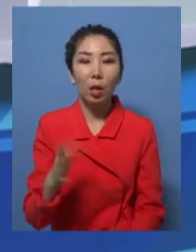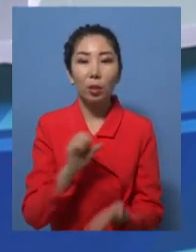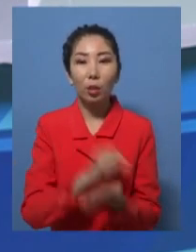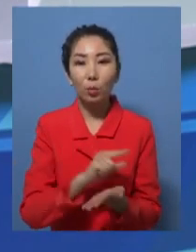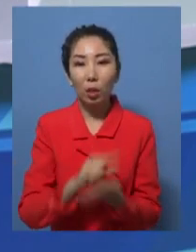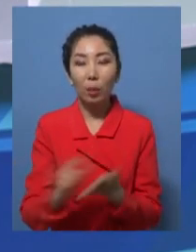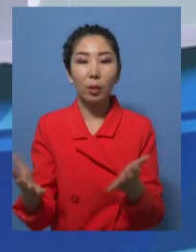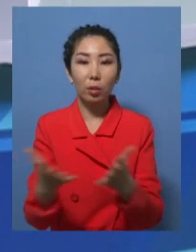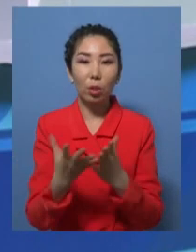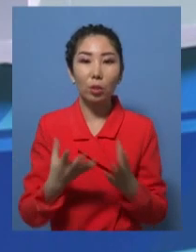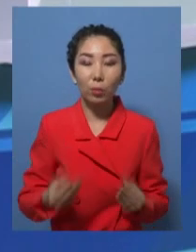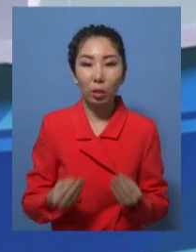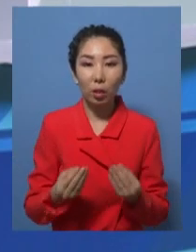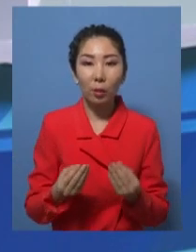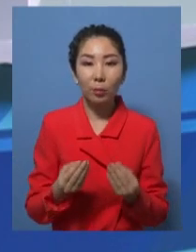шешімдерді